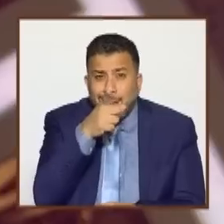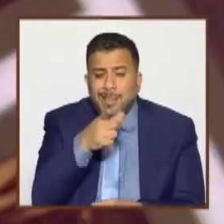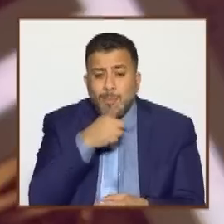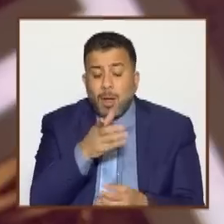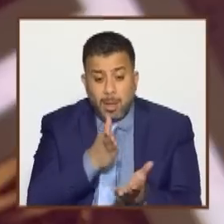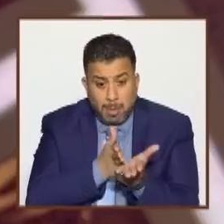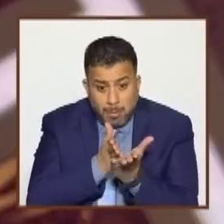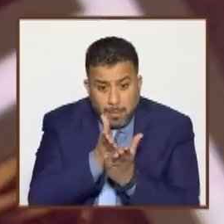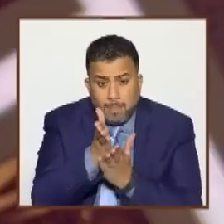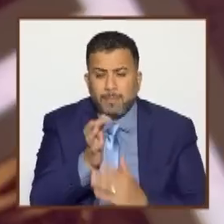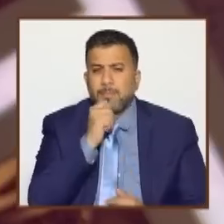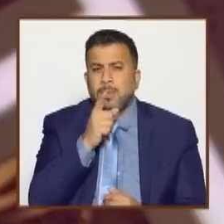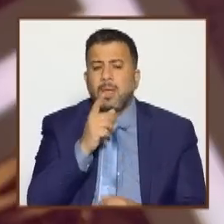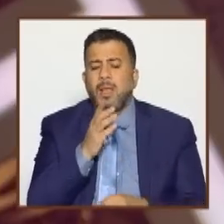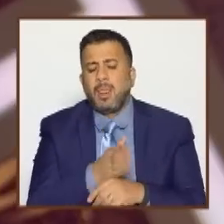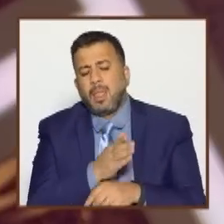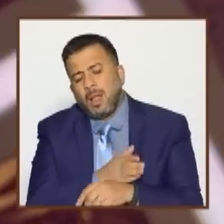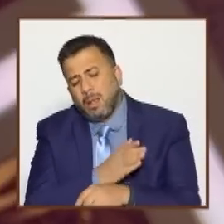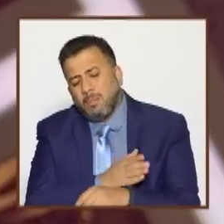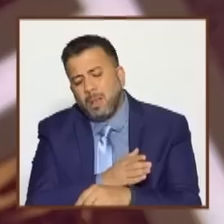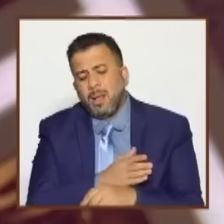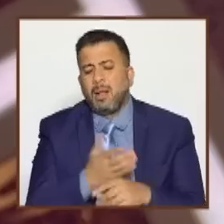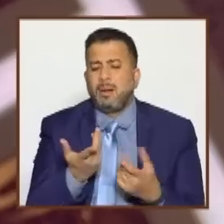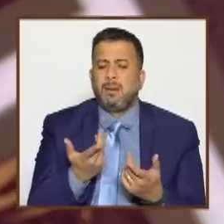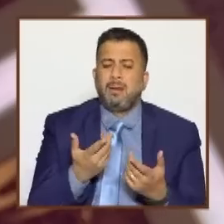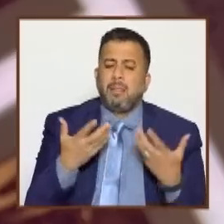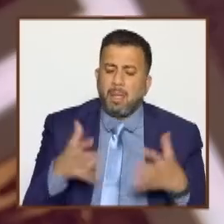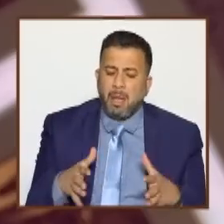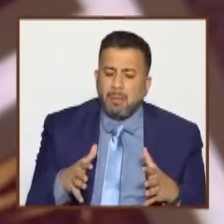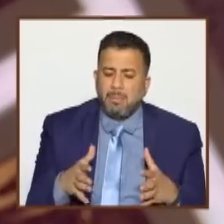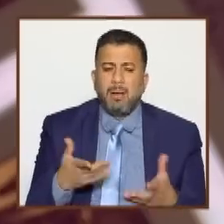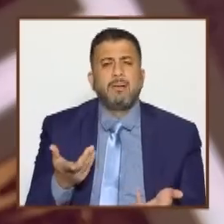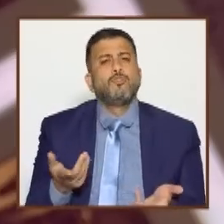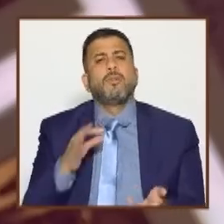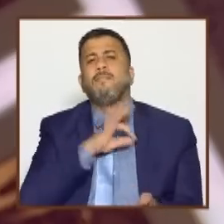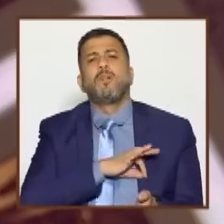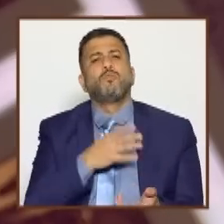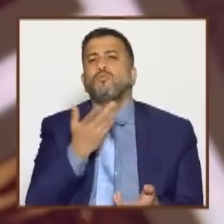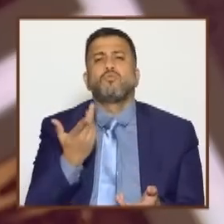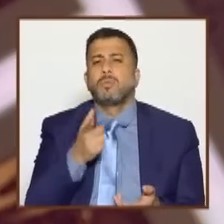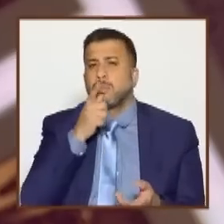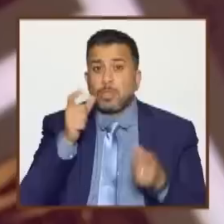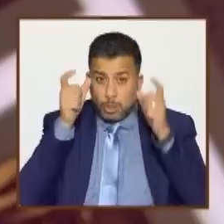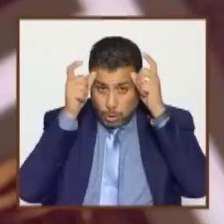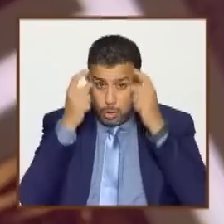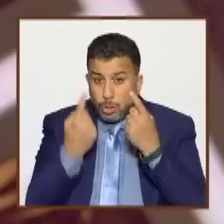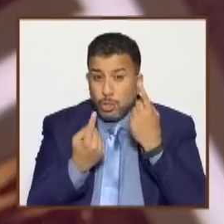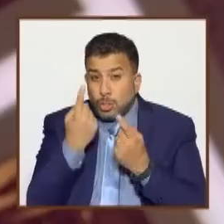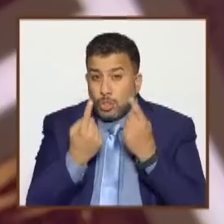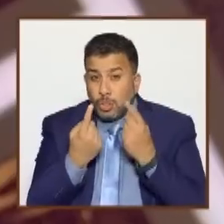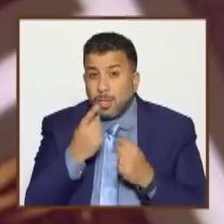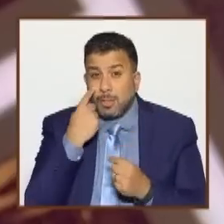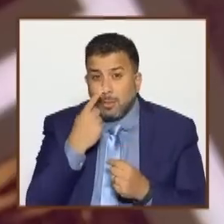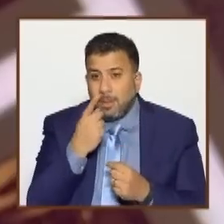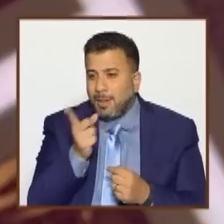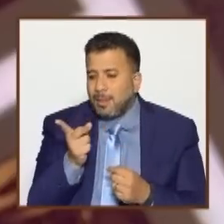الآن؟ قضية والله تتعبين بعد ما تنتهين ولا ما تتعبين؟ إيش اللي يفيدك إلا أن الشيطان يريد أن يرجعك إلى